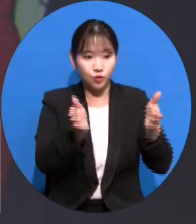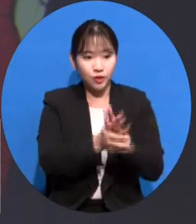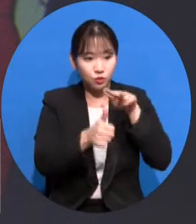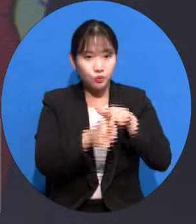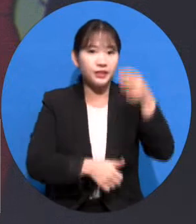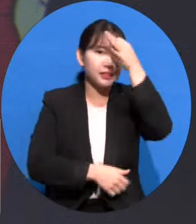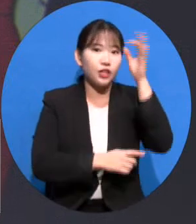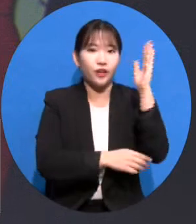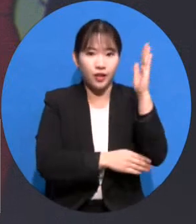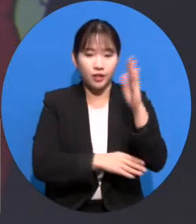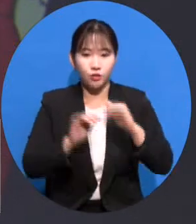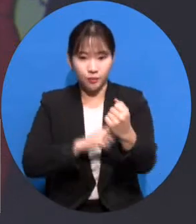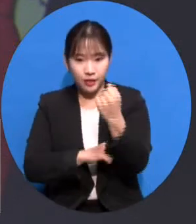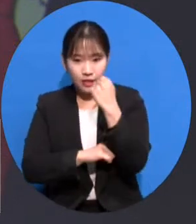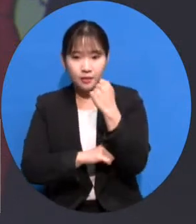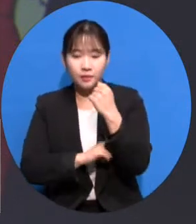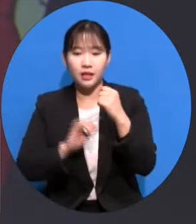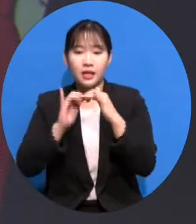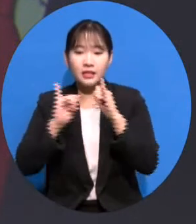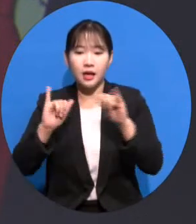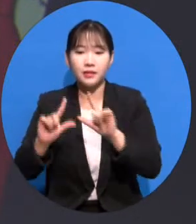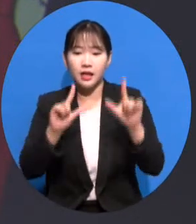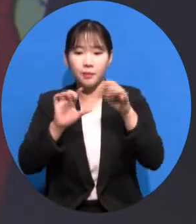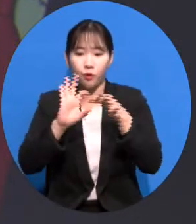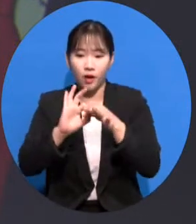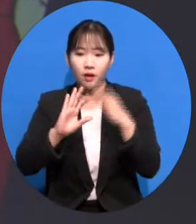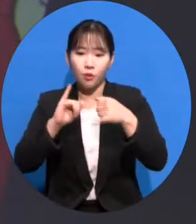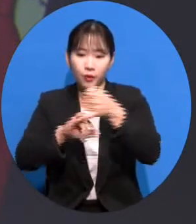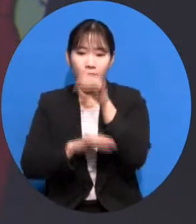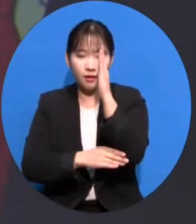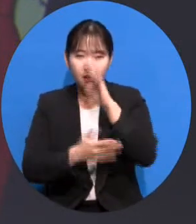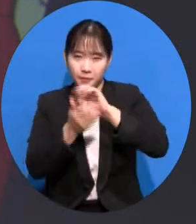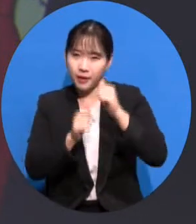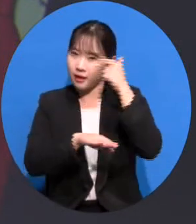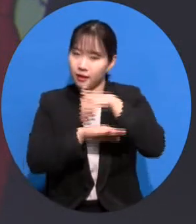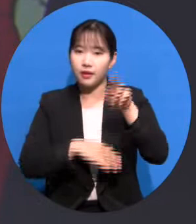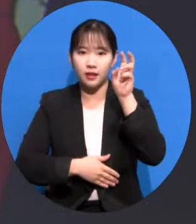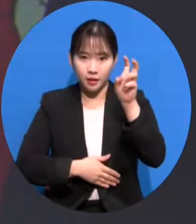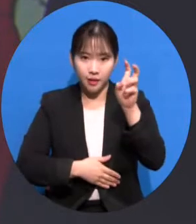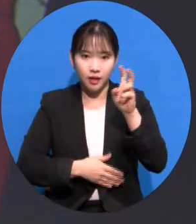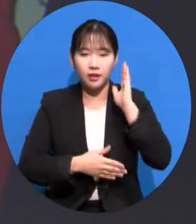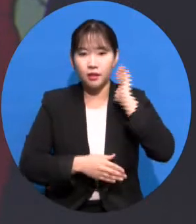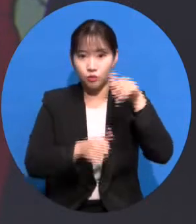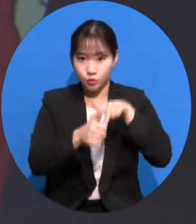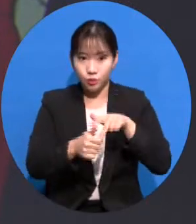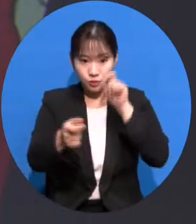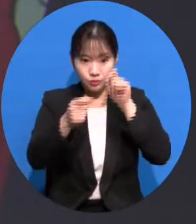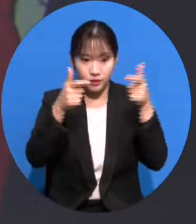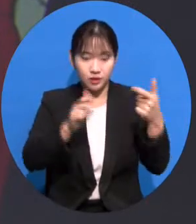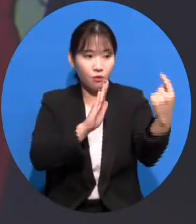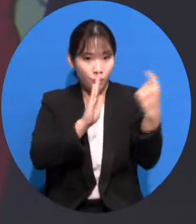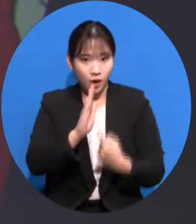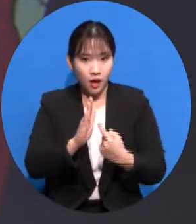후보의 능력을, 국민의힘은 민생 공약을 강조하며 총력전을 벌일 예정인 가운데 대선 후보들도 조만간 지역을